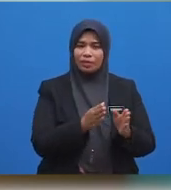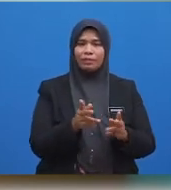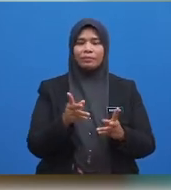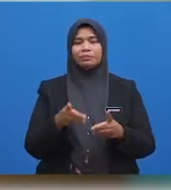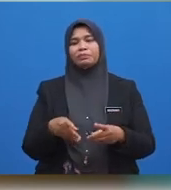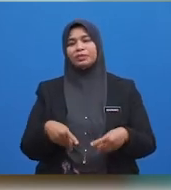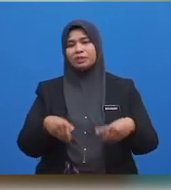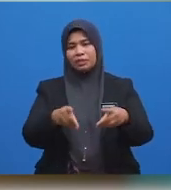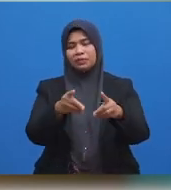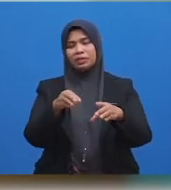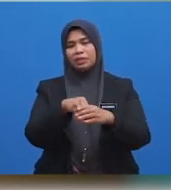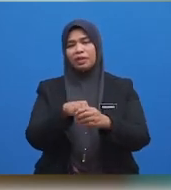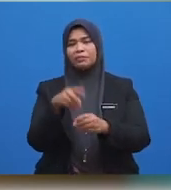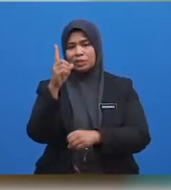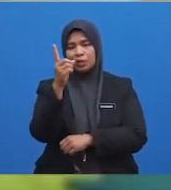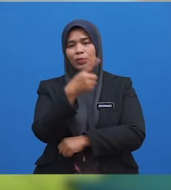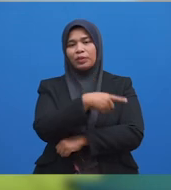dalam sehari